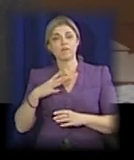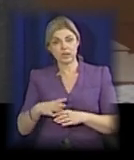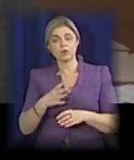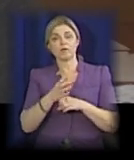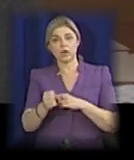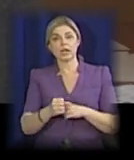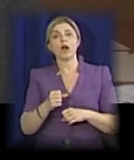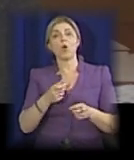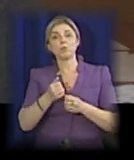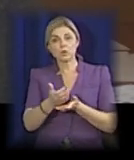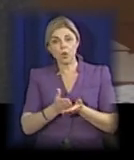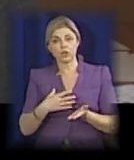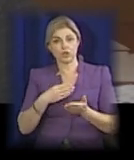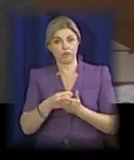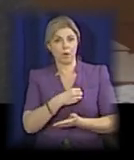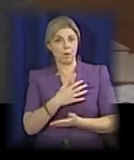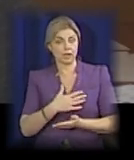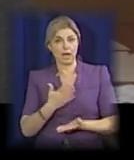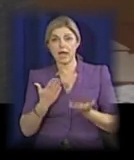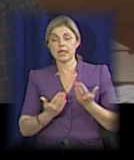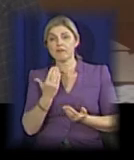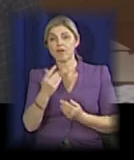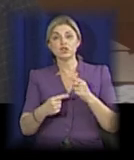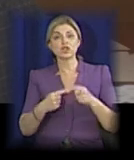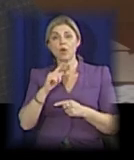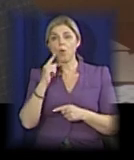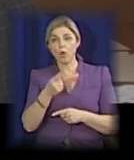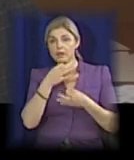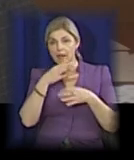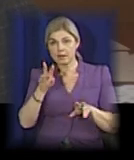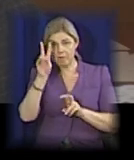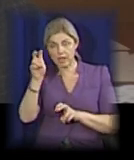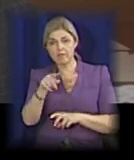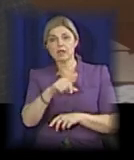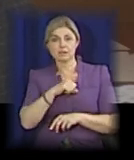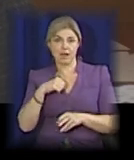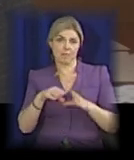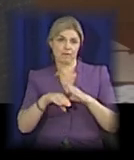майно. Якщо вам через рік не подобається ця керуюча компанія, самі вибирайте іншу.